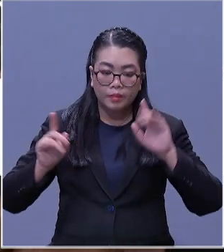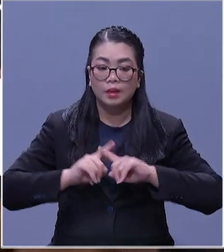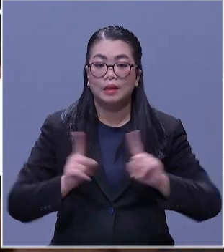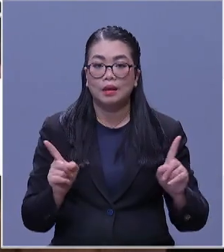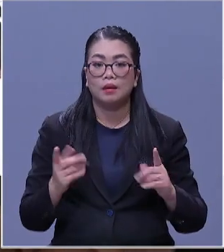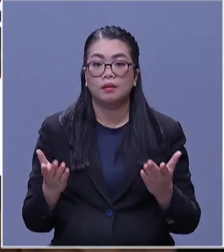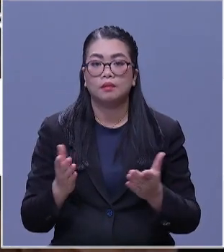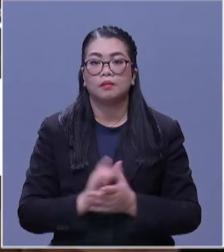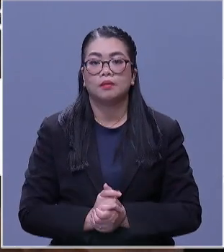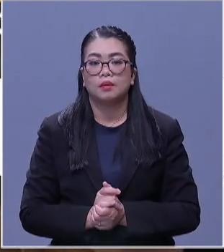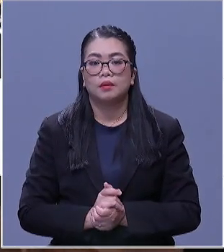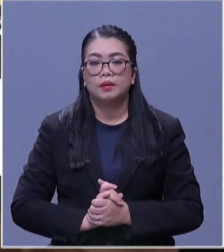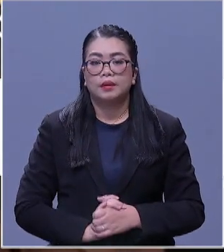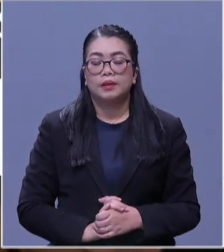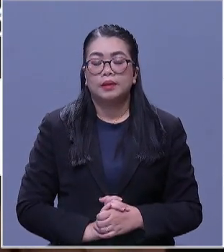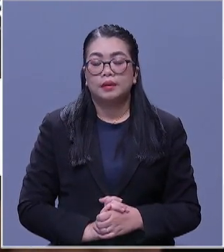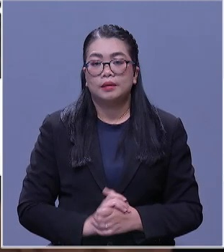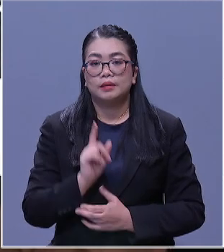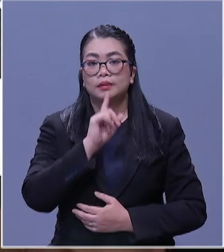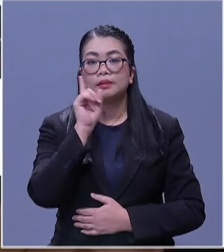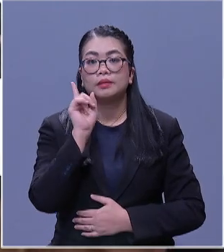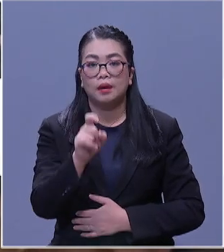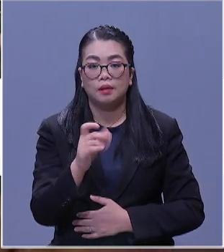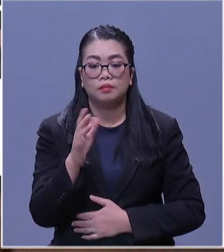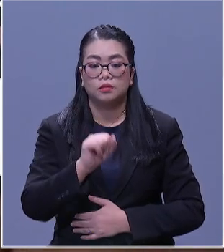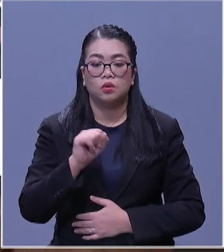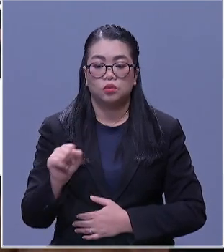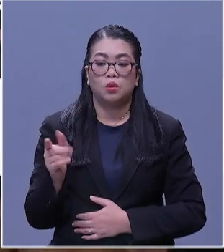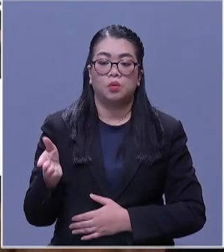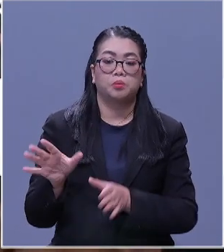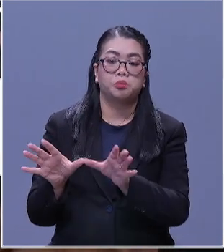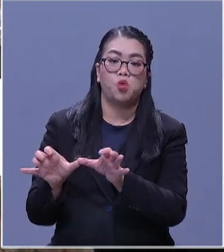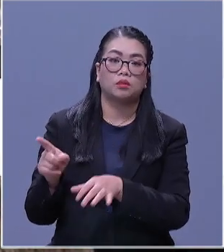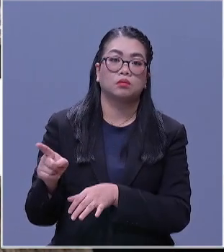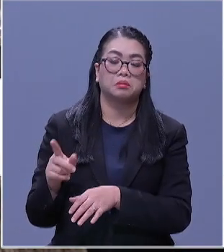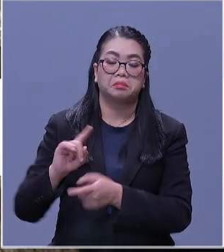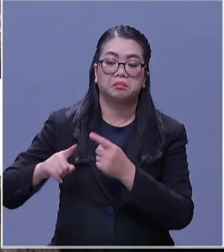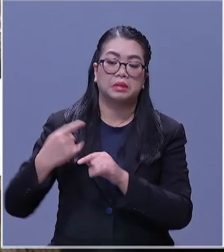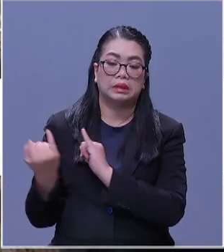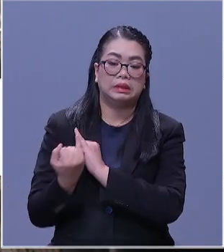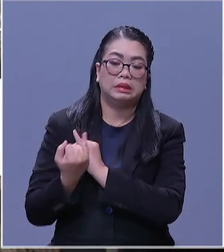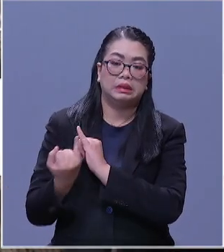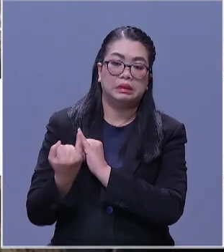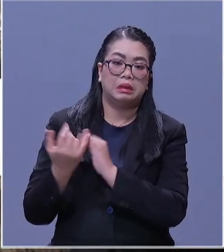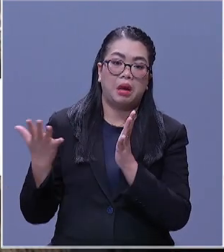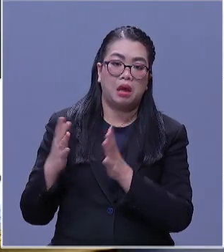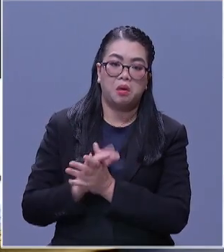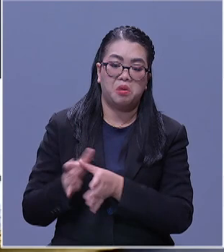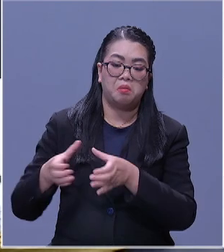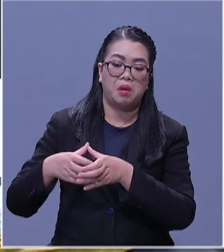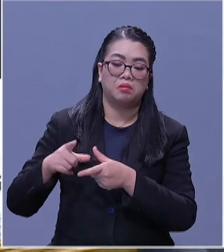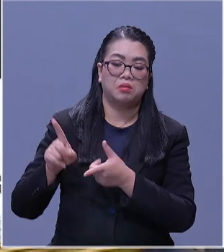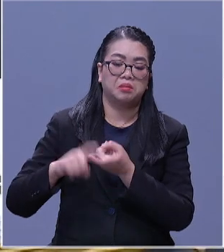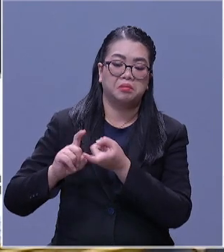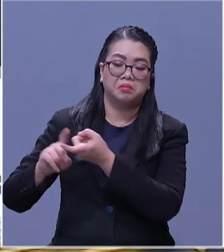มาแตกต่างกันแบบนี้นะครับแต่ถามว่าทางสสปู่อัดอาจจะมีเพื่อนสสกทมเยอะหรือเปล่าก็เลยทำ